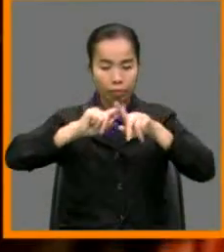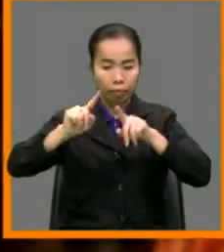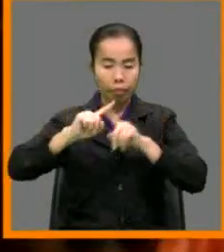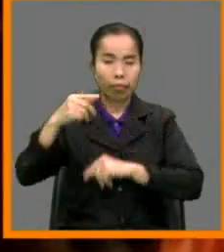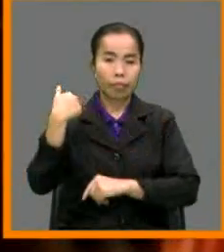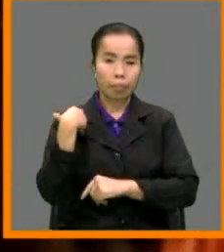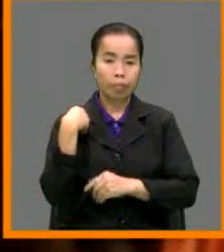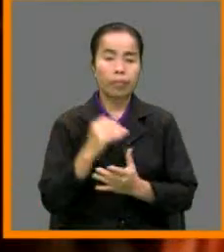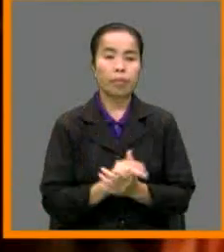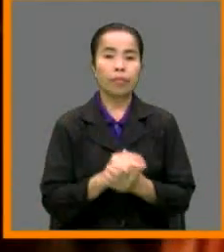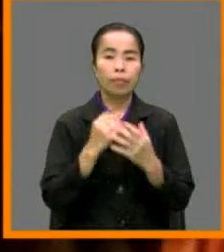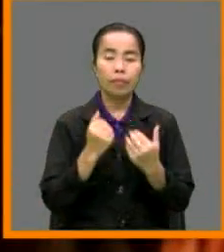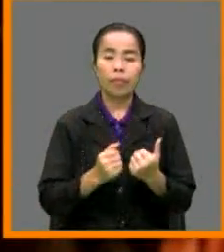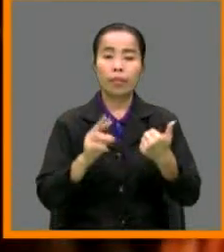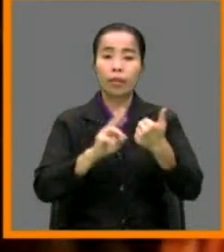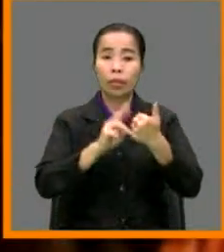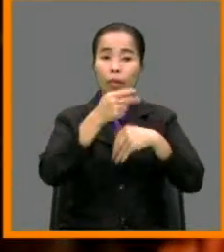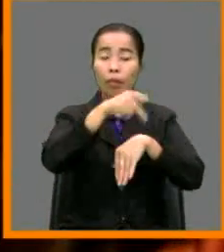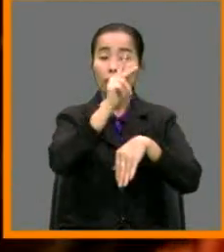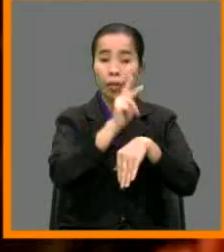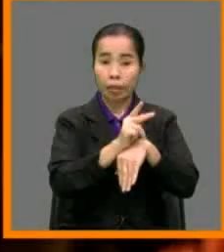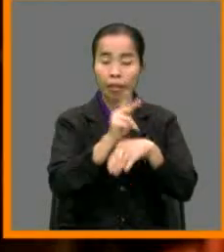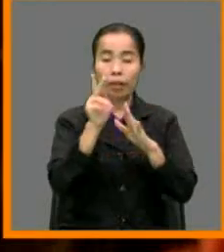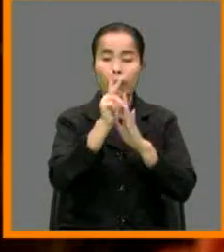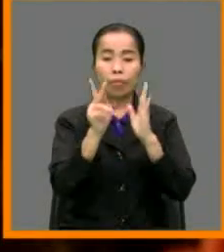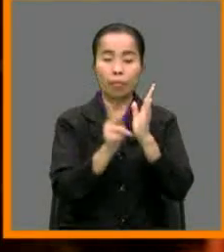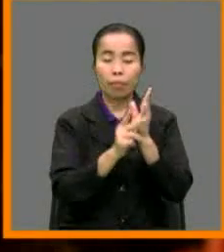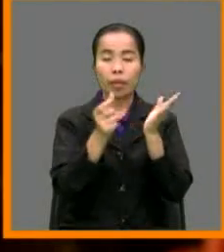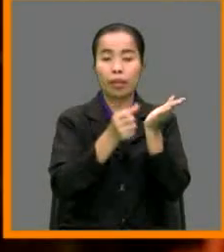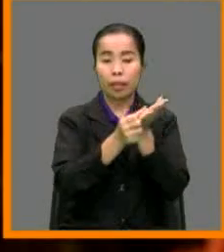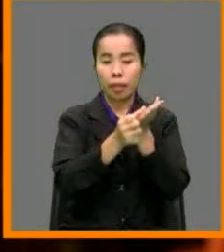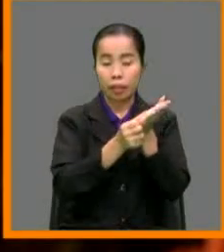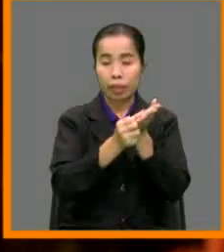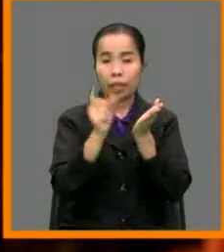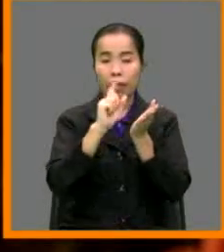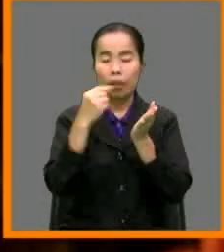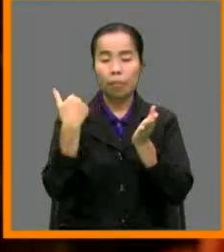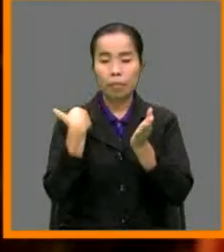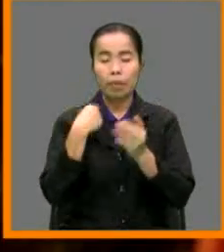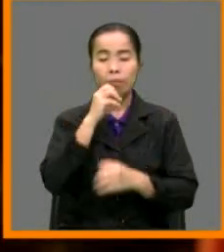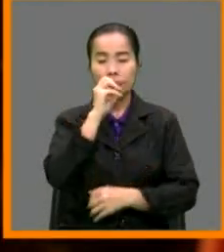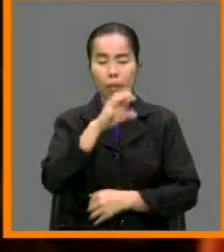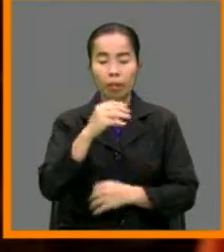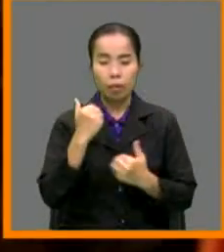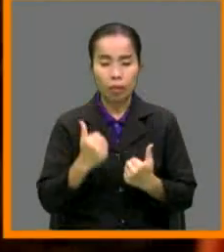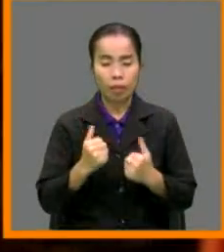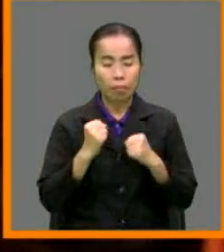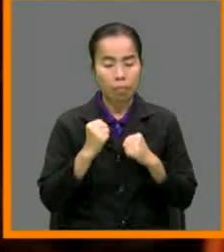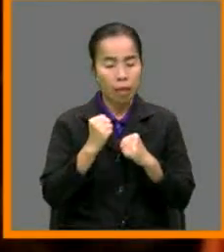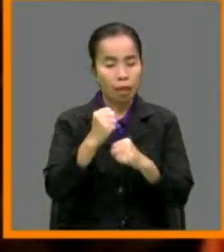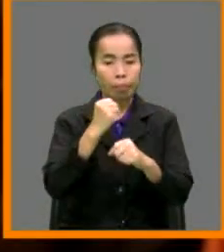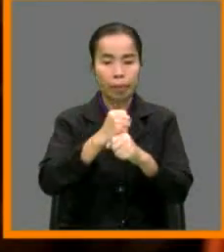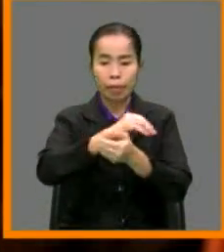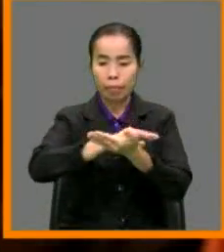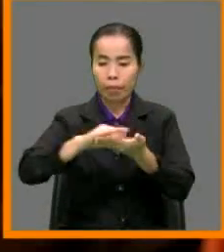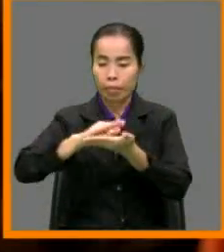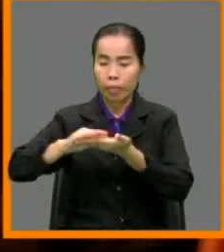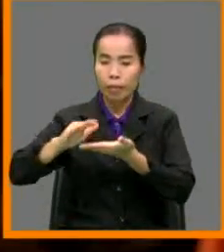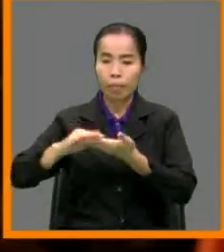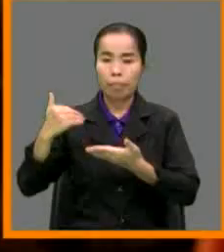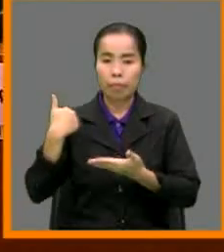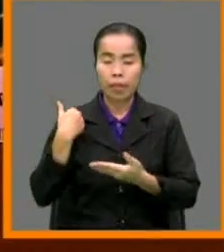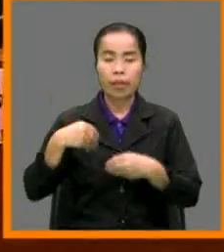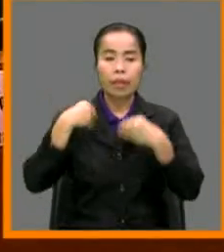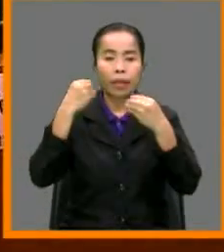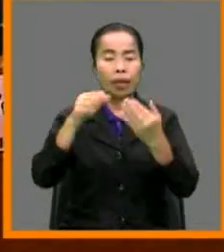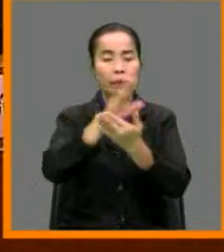การยกร่างรัฐธรรมนูญคนที่2ยืนยันว่ากรรมธิการทุกคนได้พยายามทำอย่างดีที่สุดเพื่อให้ประเทศชาติเดินหน้